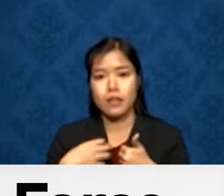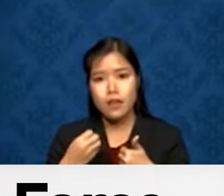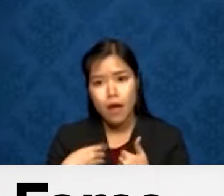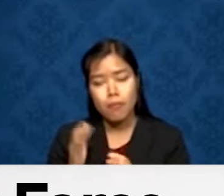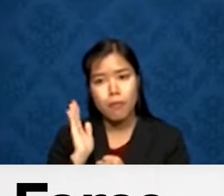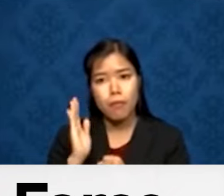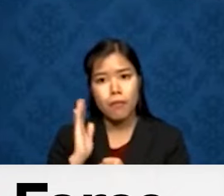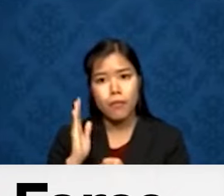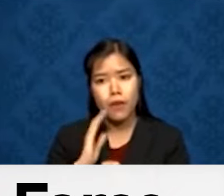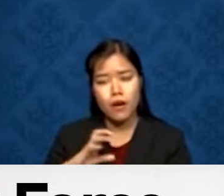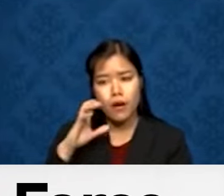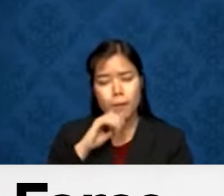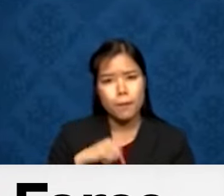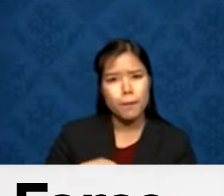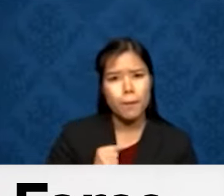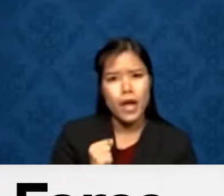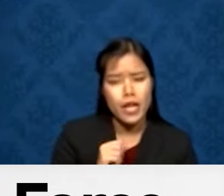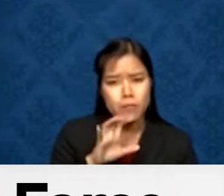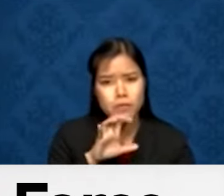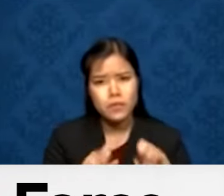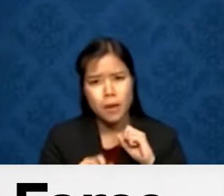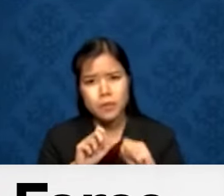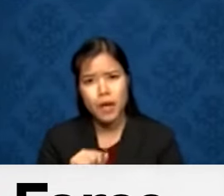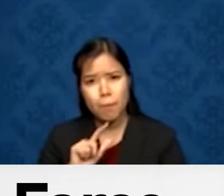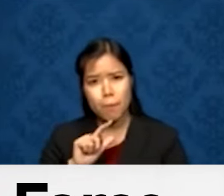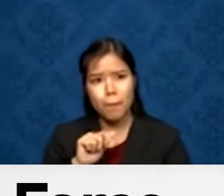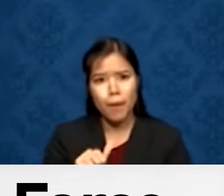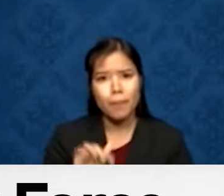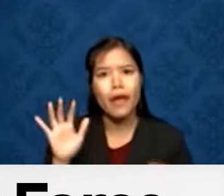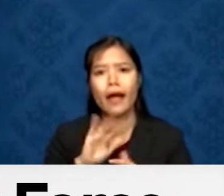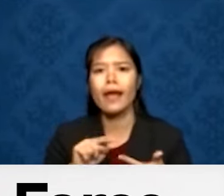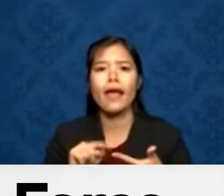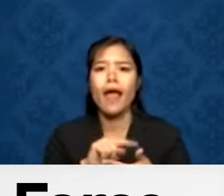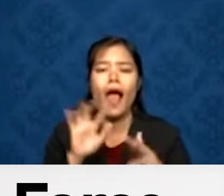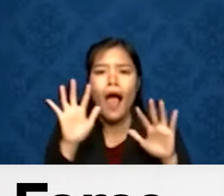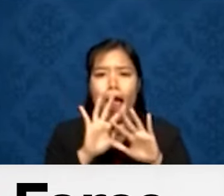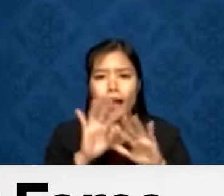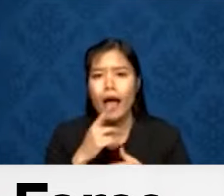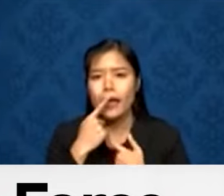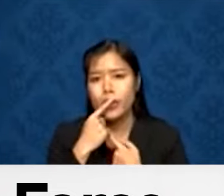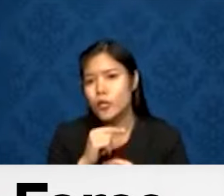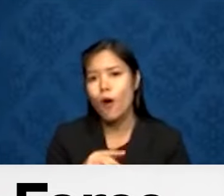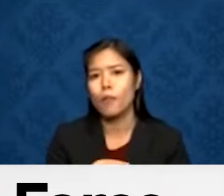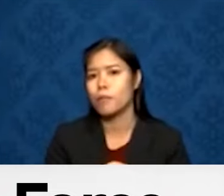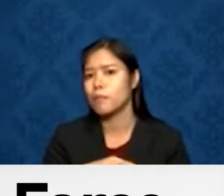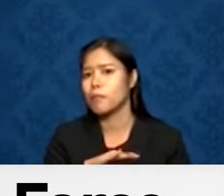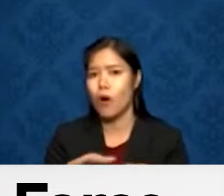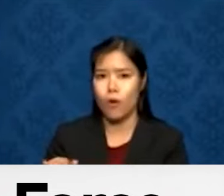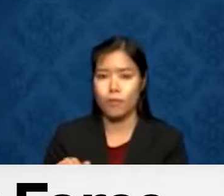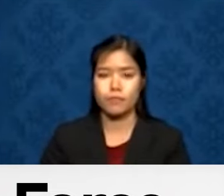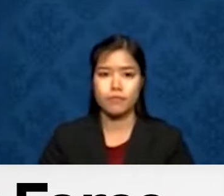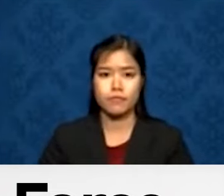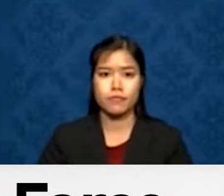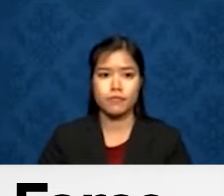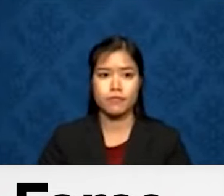ำงานแต่ผมคิดว่าคุณวิโรจน์เขาก็จริงใจในสิ่งที่เขาพยายามนำเสนอว่ารัฐบาลสามารถหักจากนโยบายชุดเดิมที่พล